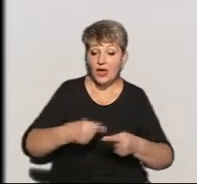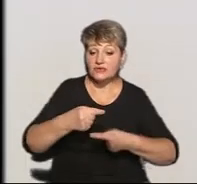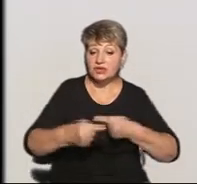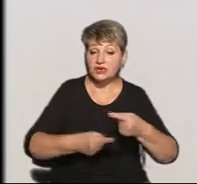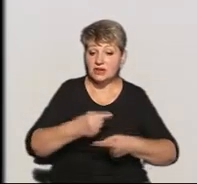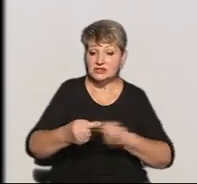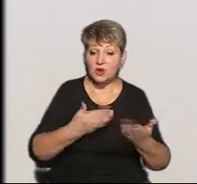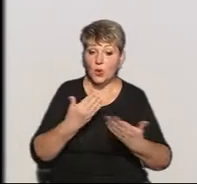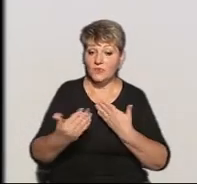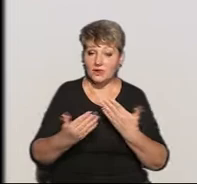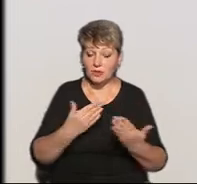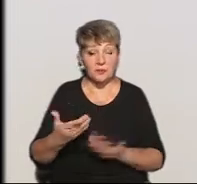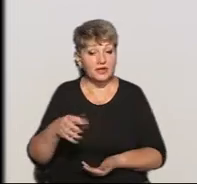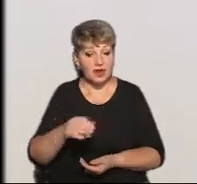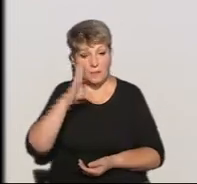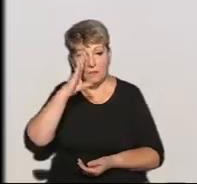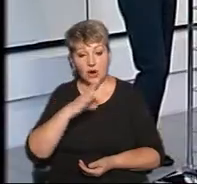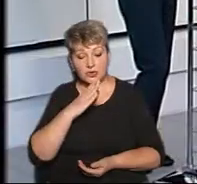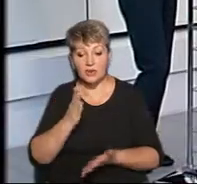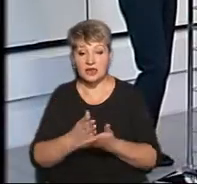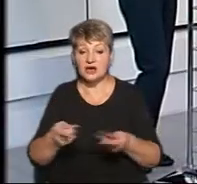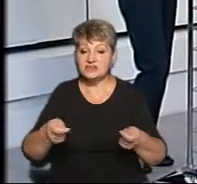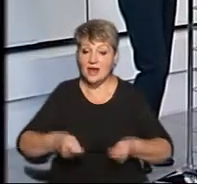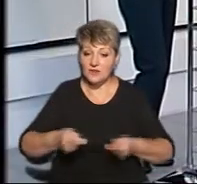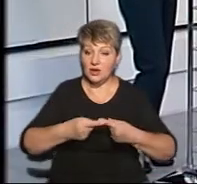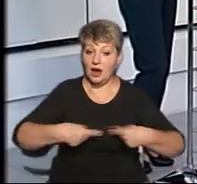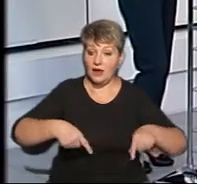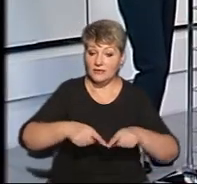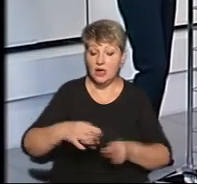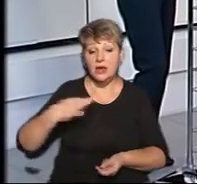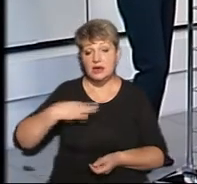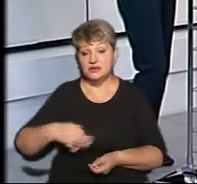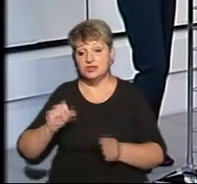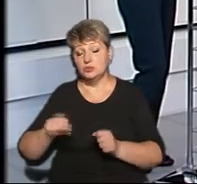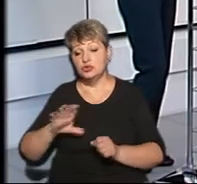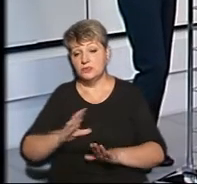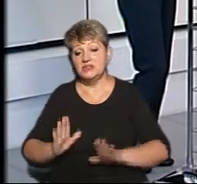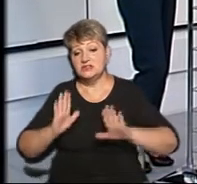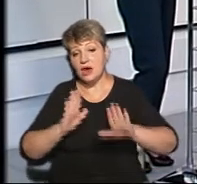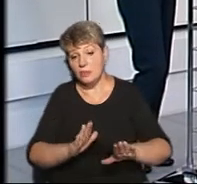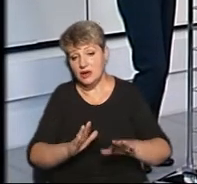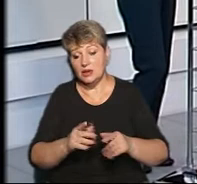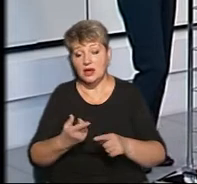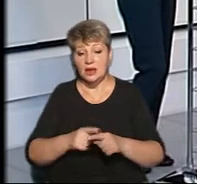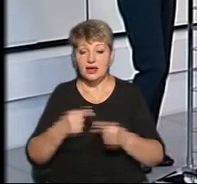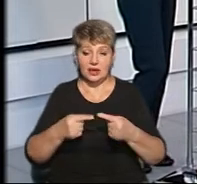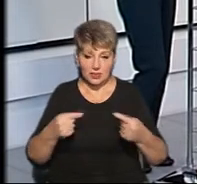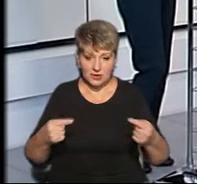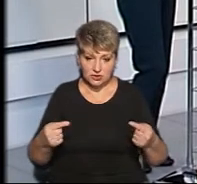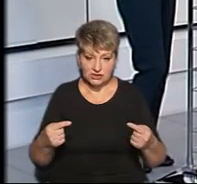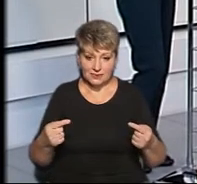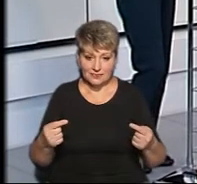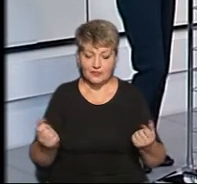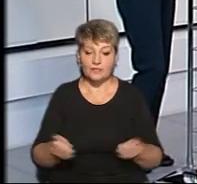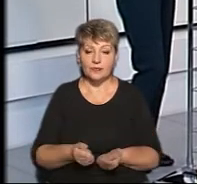династичні відносини, де батько є завідувачем кафедри, син може бути заступником або доцентом кафедри і таке інше.